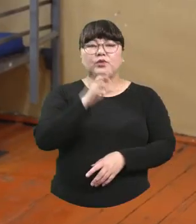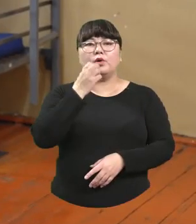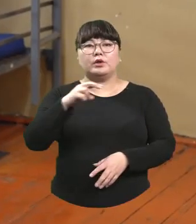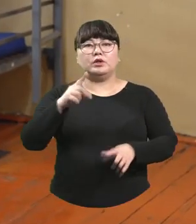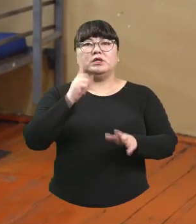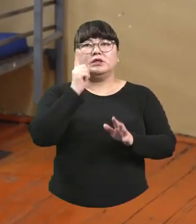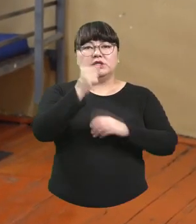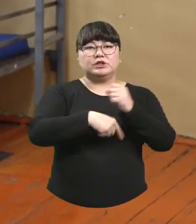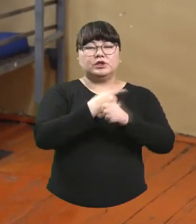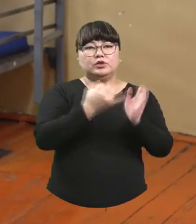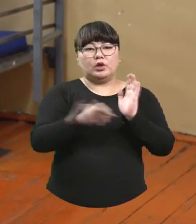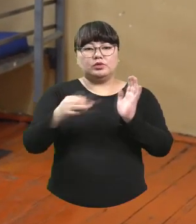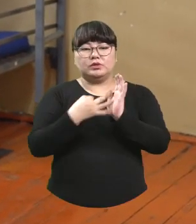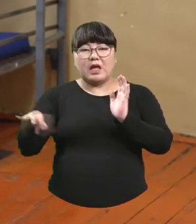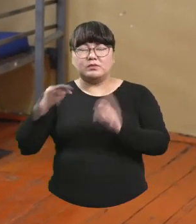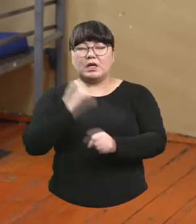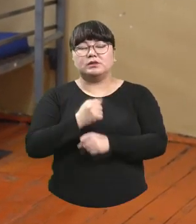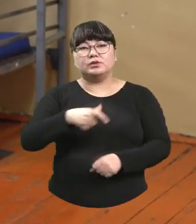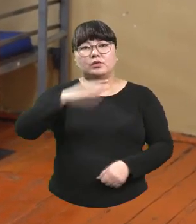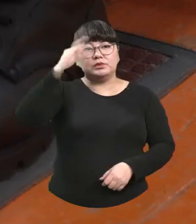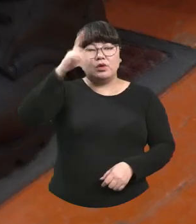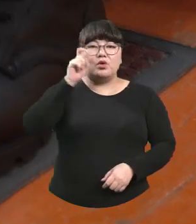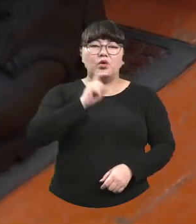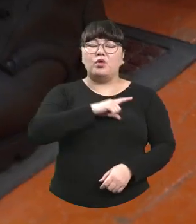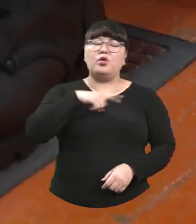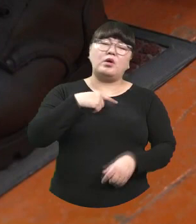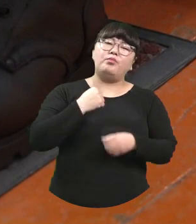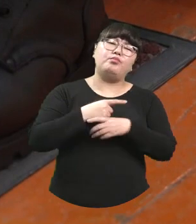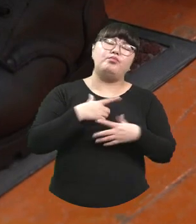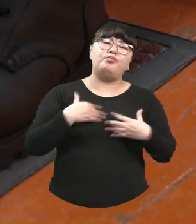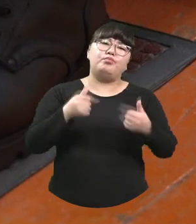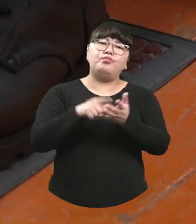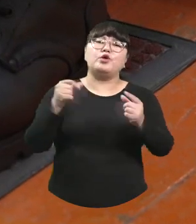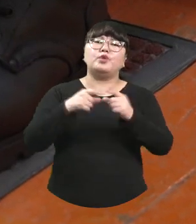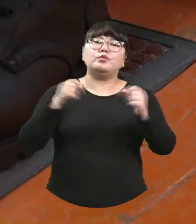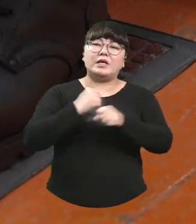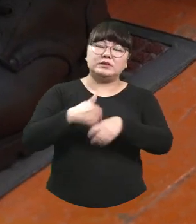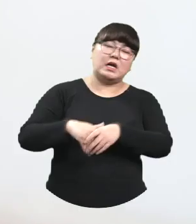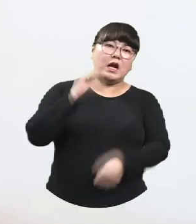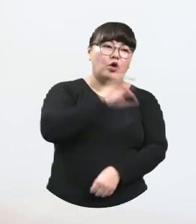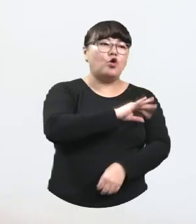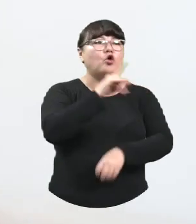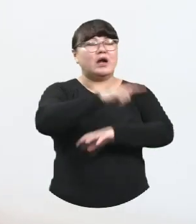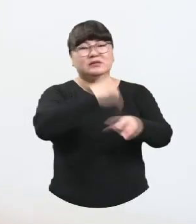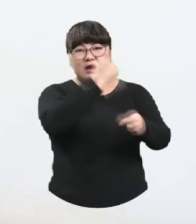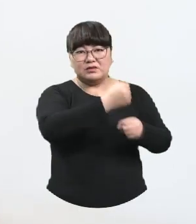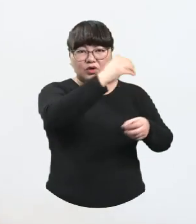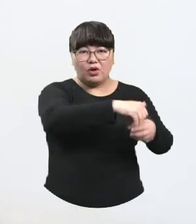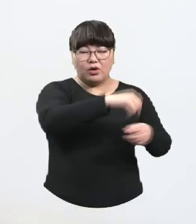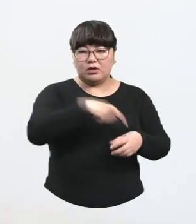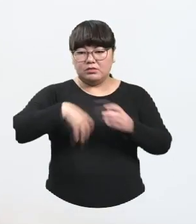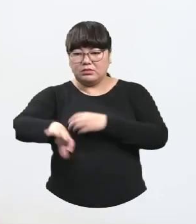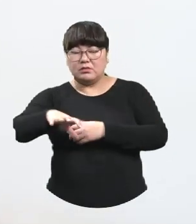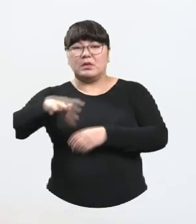жилдээ 700-аас 800 сэргийн албан хаагч хүсэлтээр чөлөөлөгдөж өөр салбар руу шилжин ажиллах болсон нь